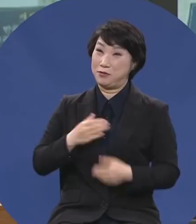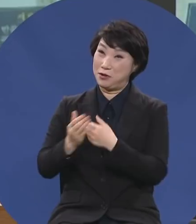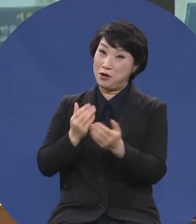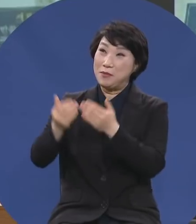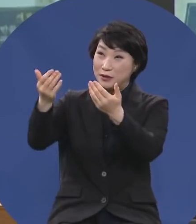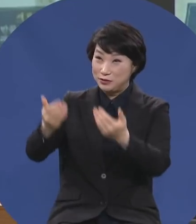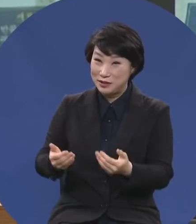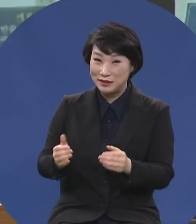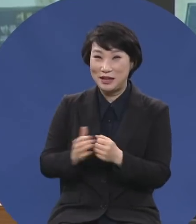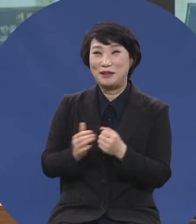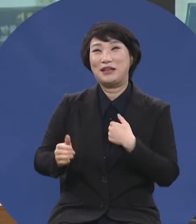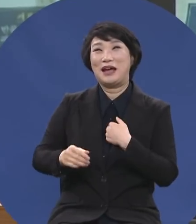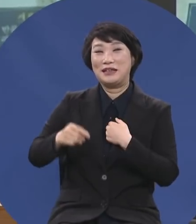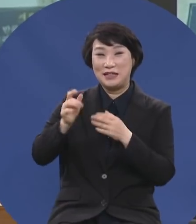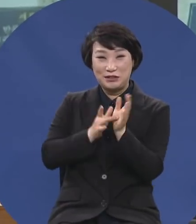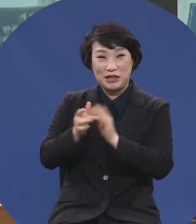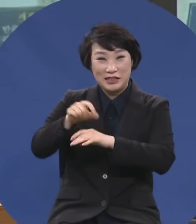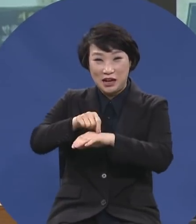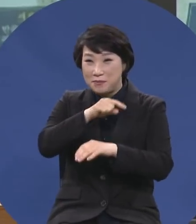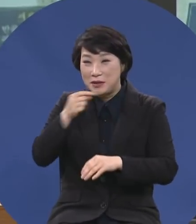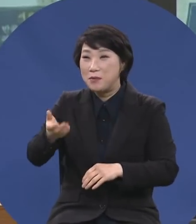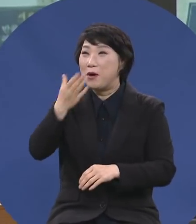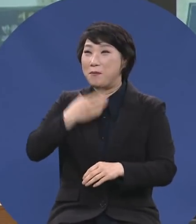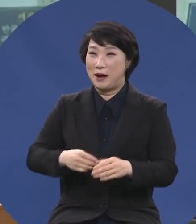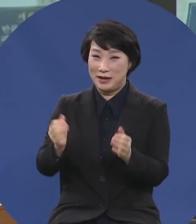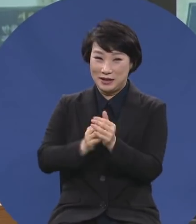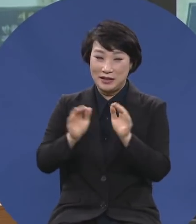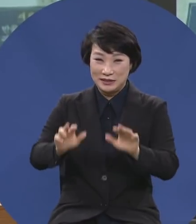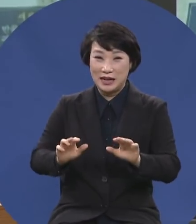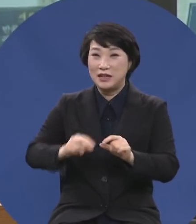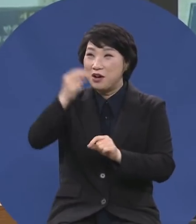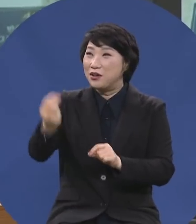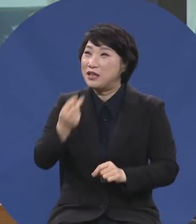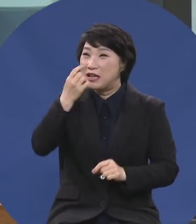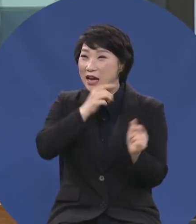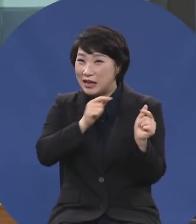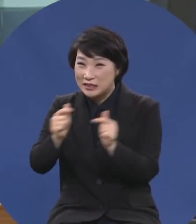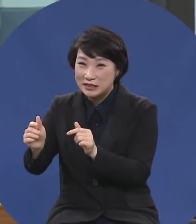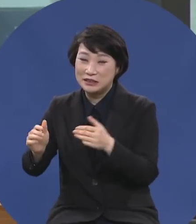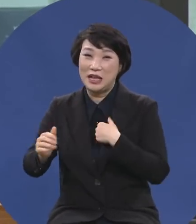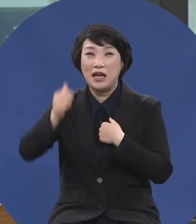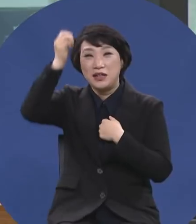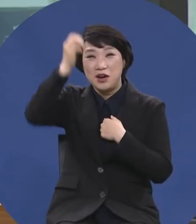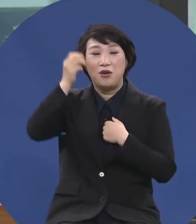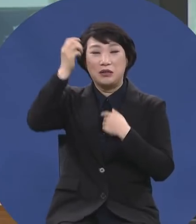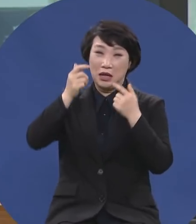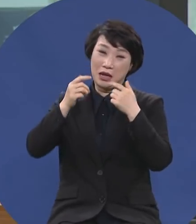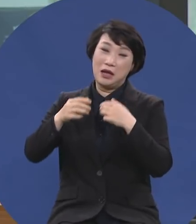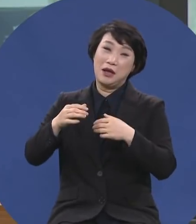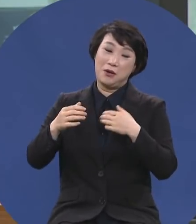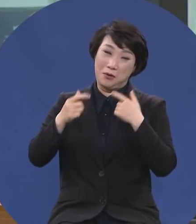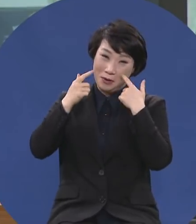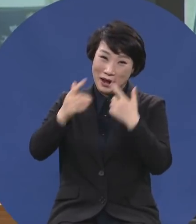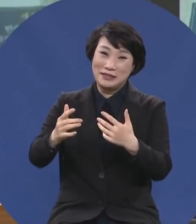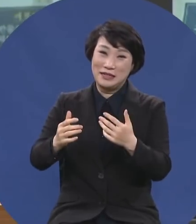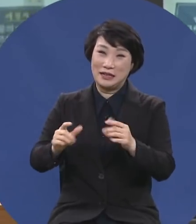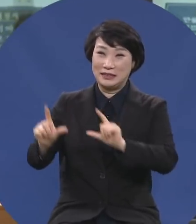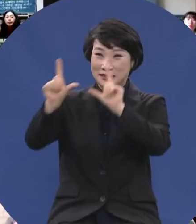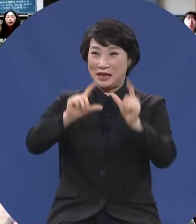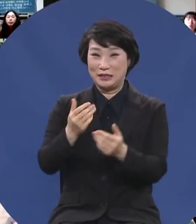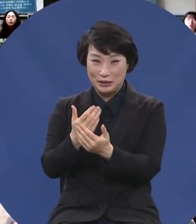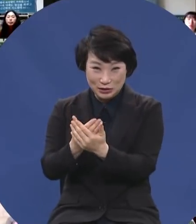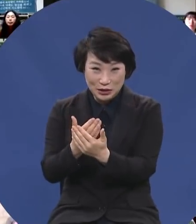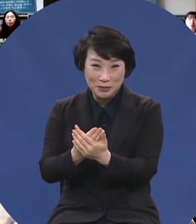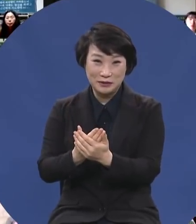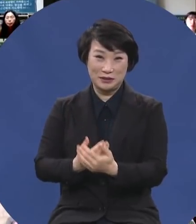경험하게 했으니 그 살과 피를 먹고 마시면서 영생하는 양식으로 내 영의 본능을 불태우며 살게